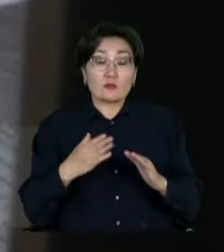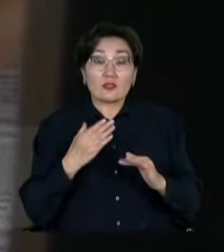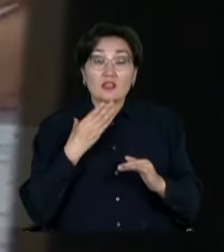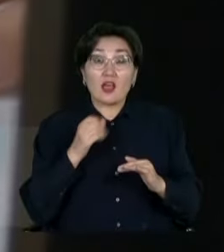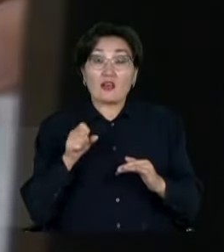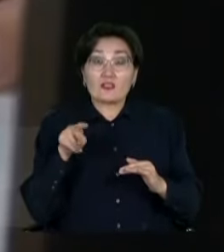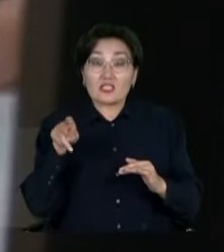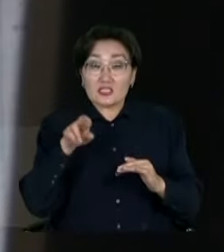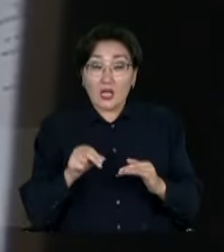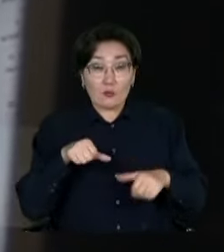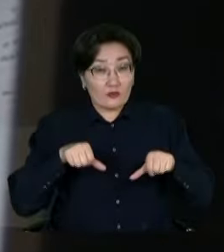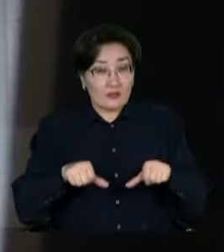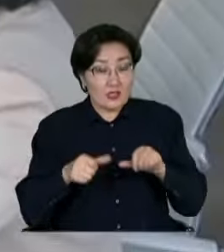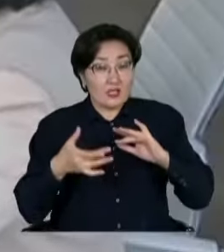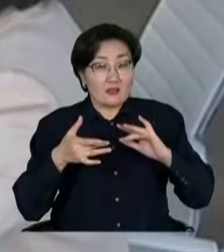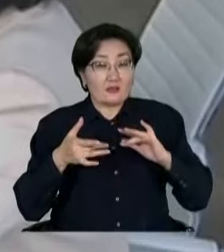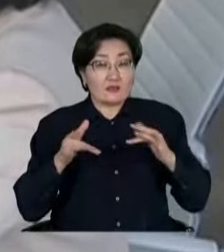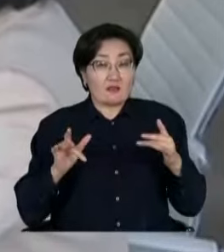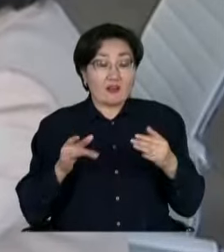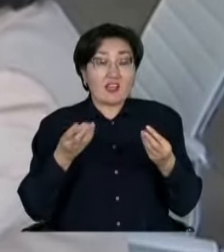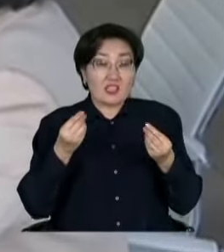право, цифровые активы,